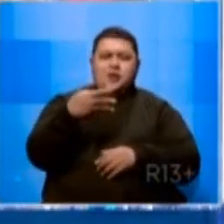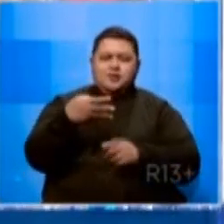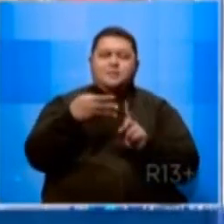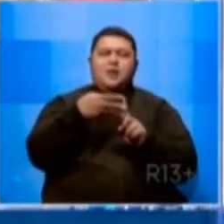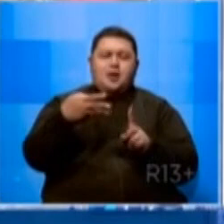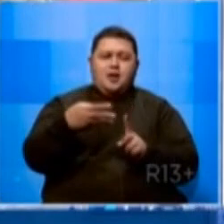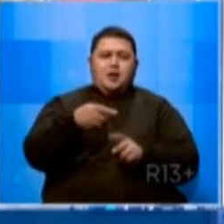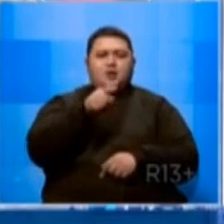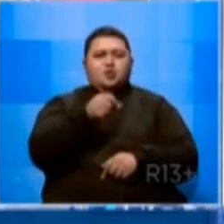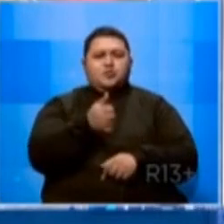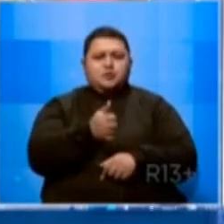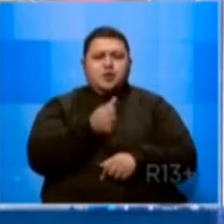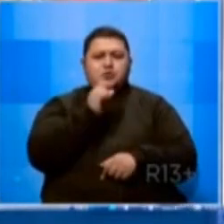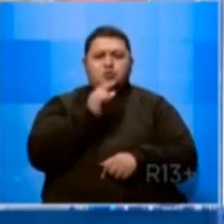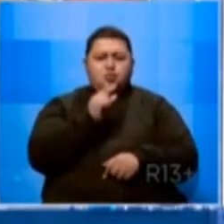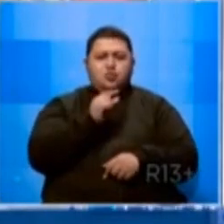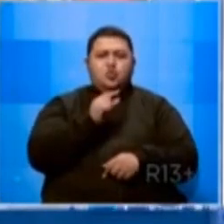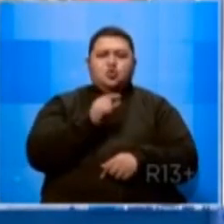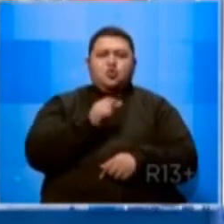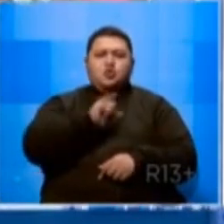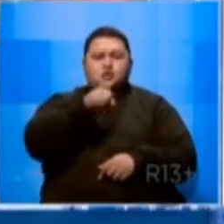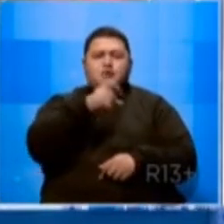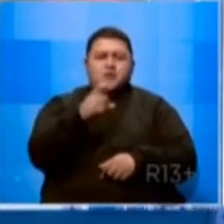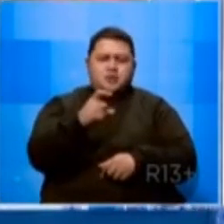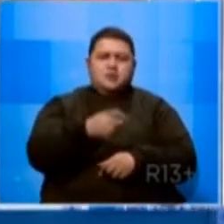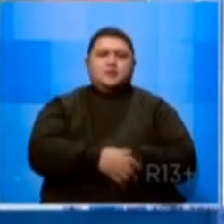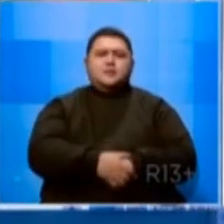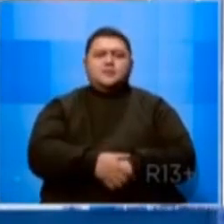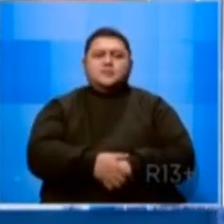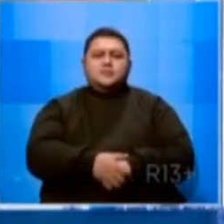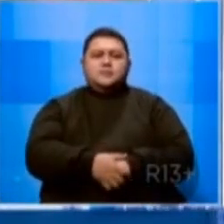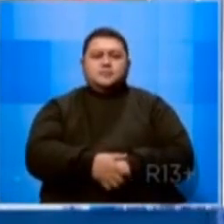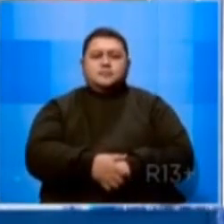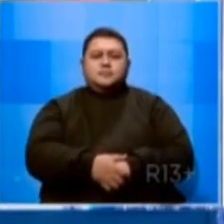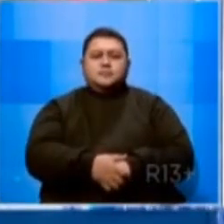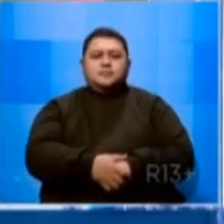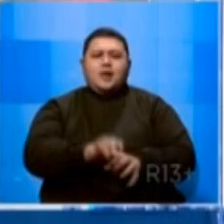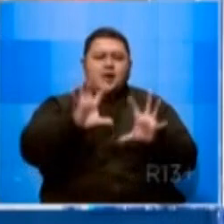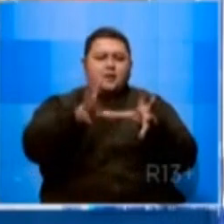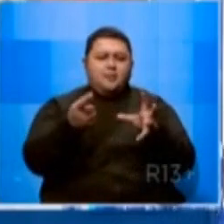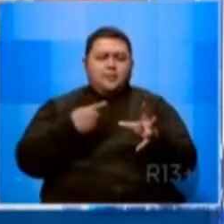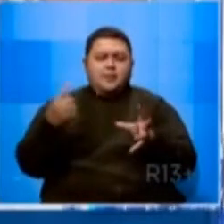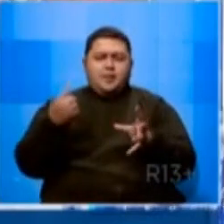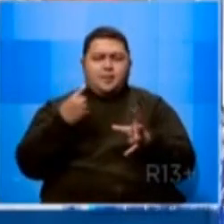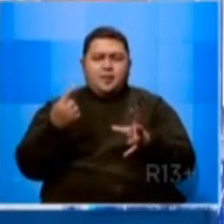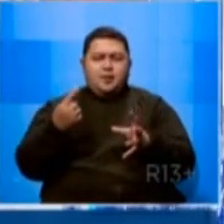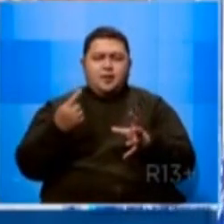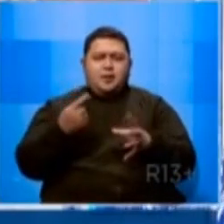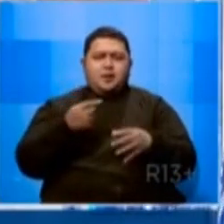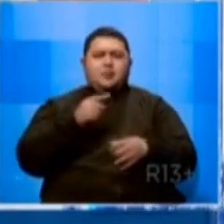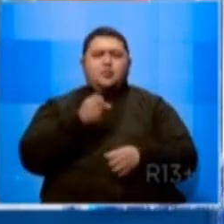Layak mendapat status gizi ya kami dan tim kami selalu menganggap bahwa